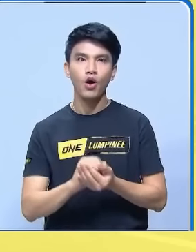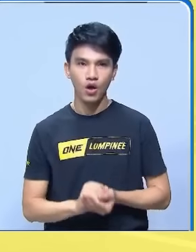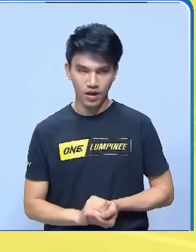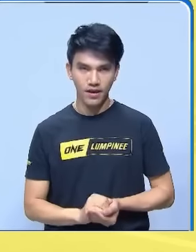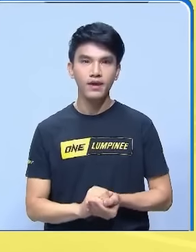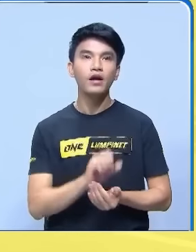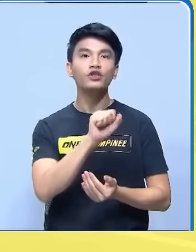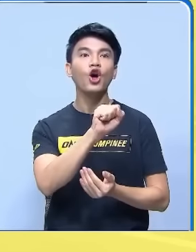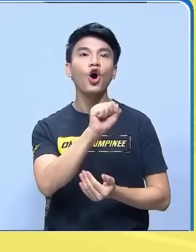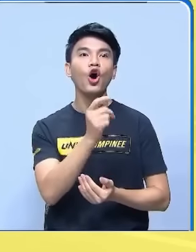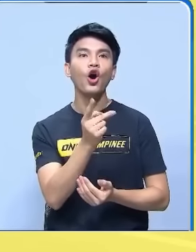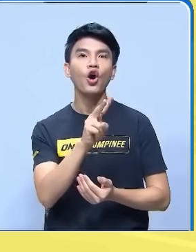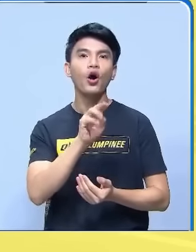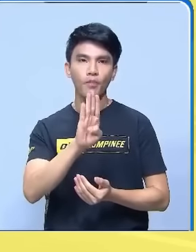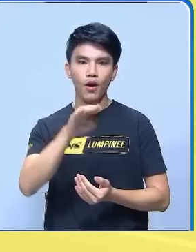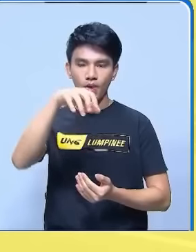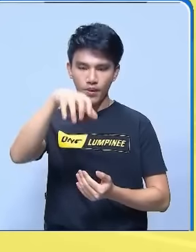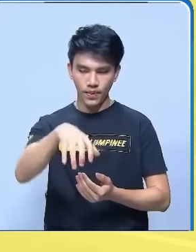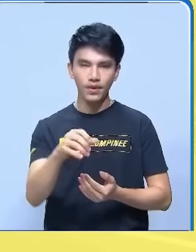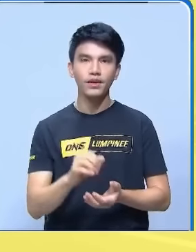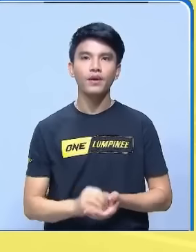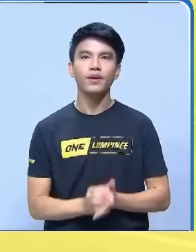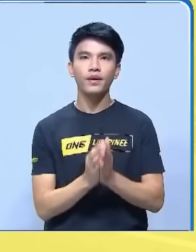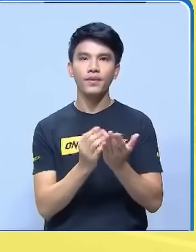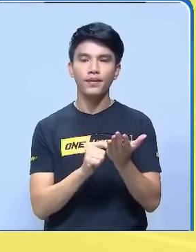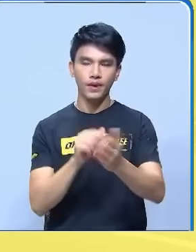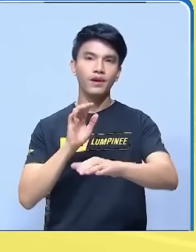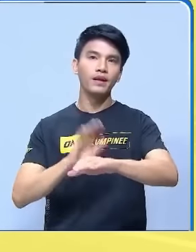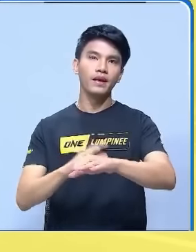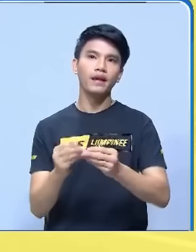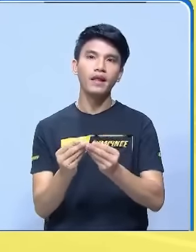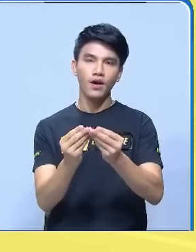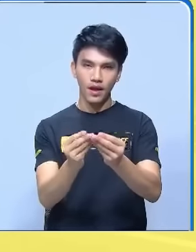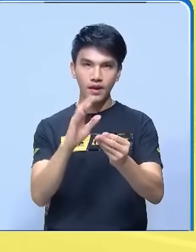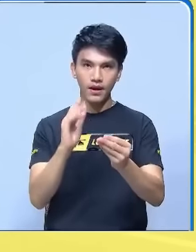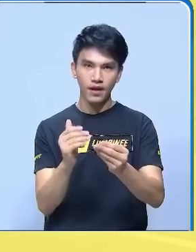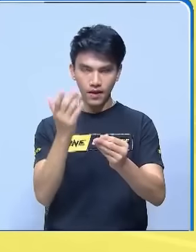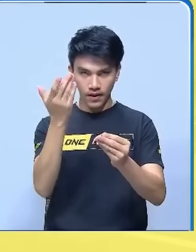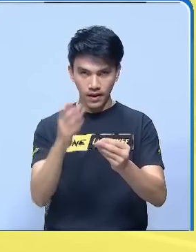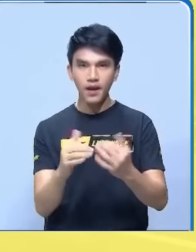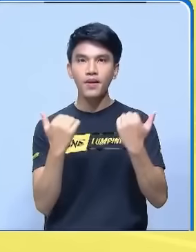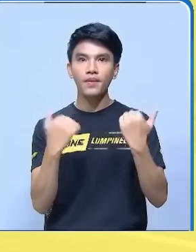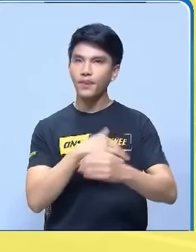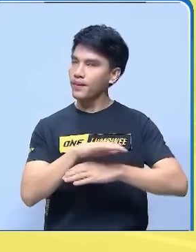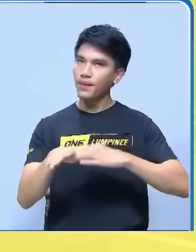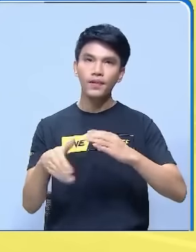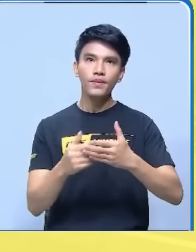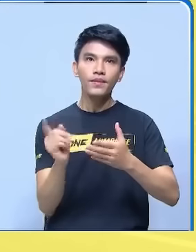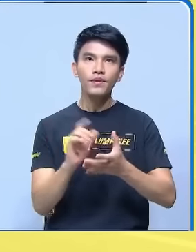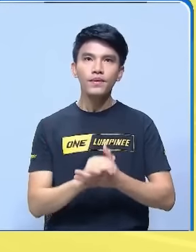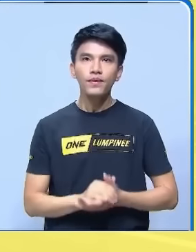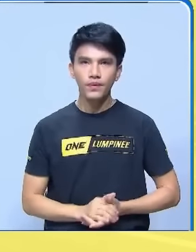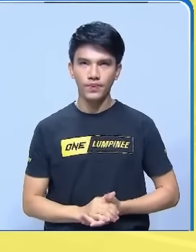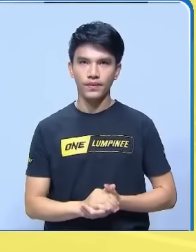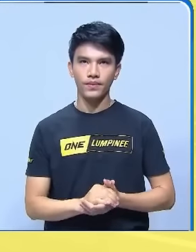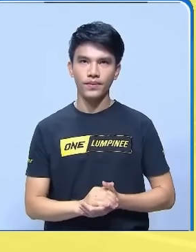ยายนผู้จัดการร้านรับปากว่าจะส่งหนังสือเรียกฉบับนี้ให้แม่ตั๊กกับป๋าเบียร์ซึ่งทั้งคู่ก็ยืนยันนะคะว่าจะ